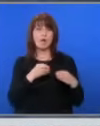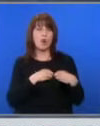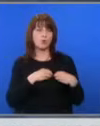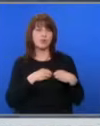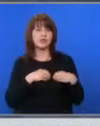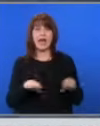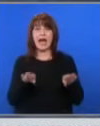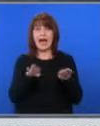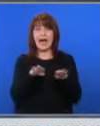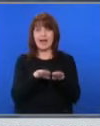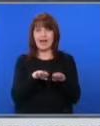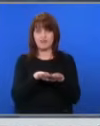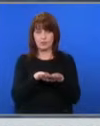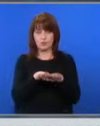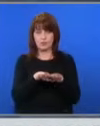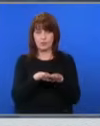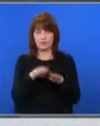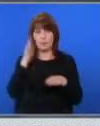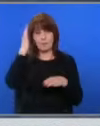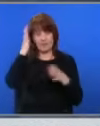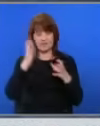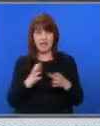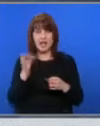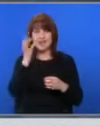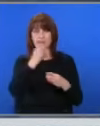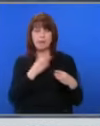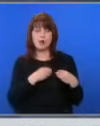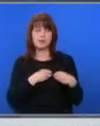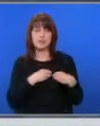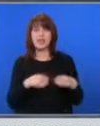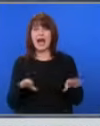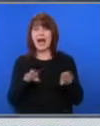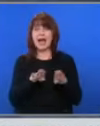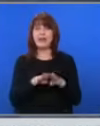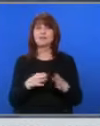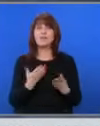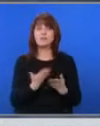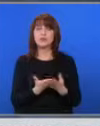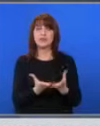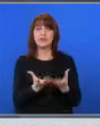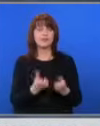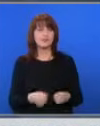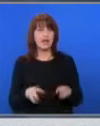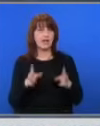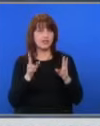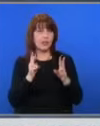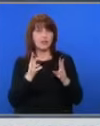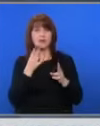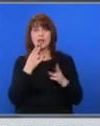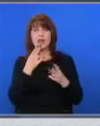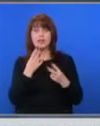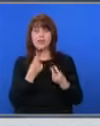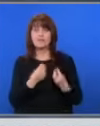за равнопоставеност в правителството. Няма усещане за равнопоставеност в вземането на решения и в носенето